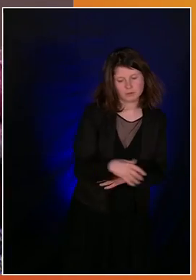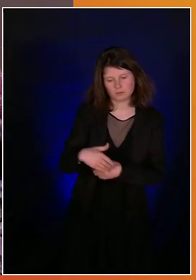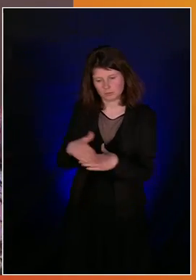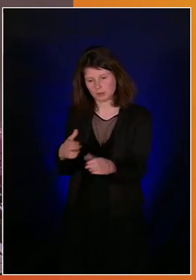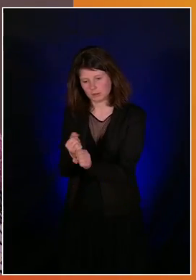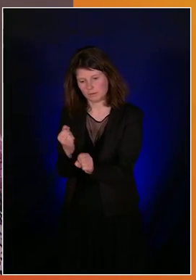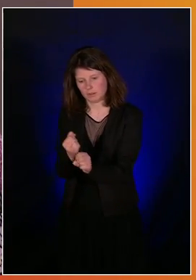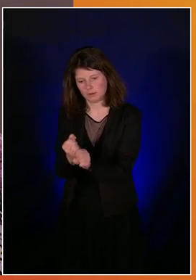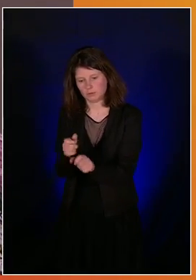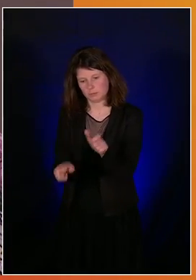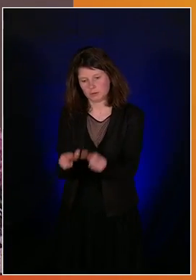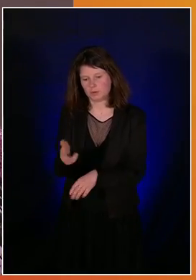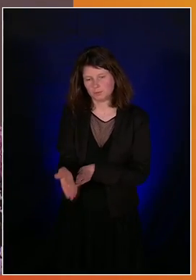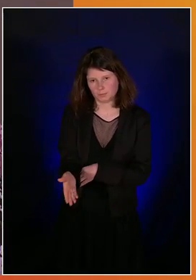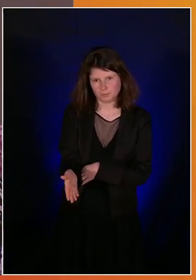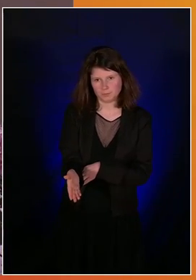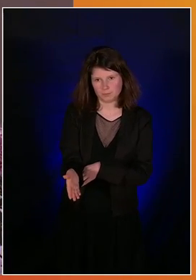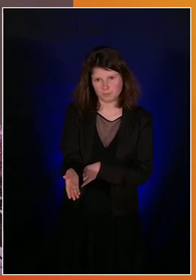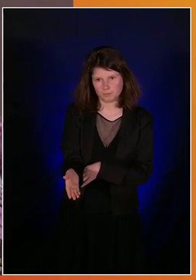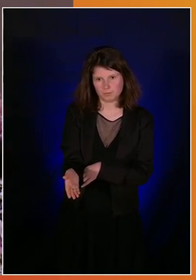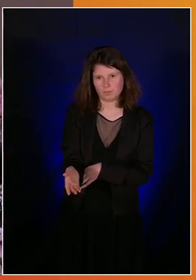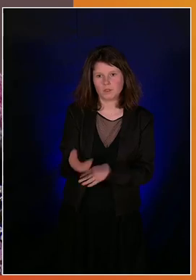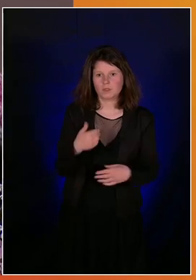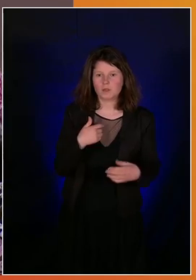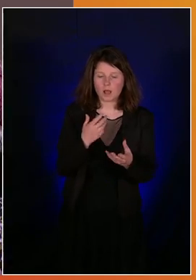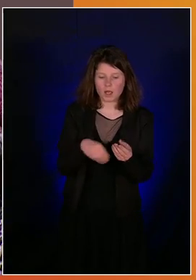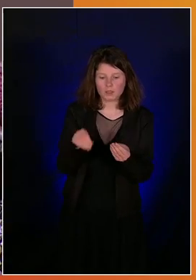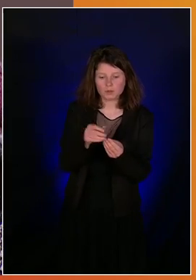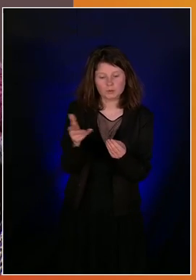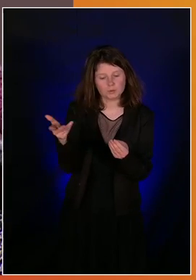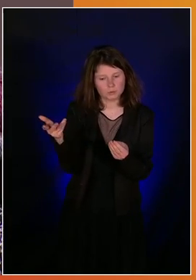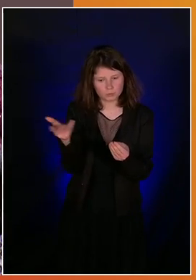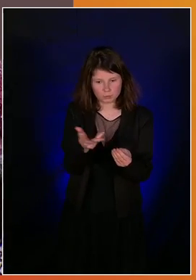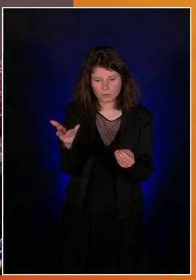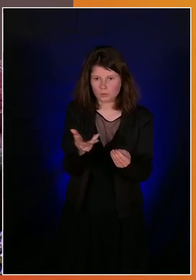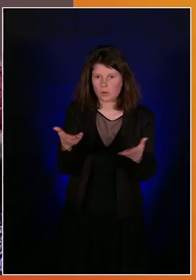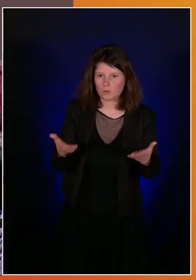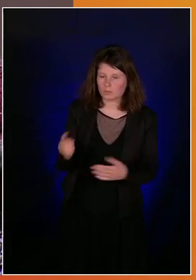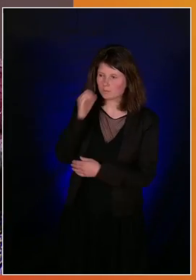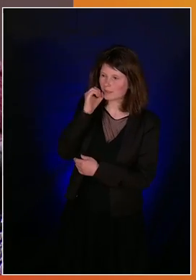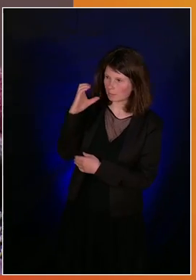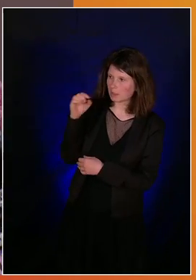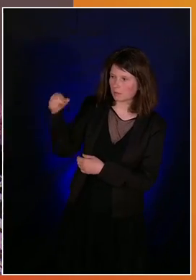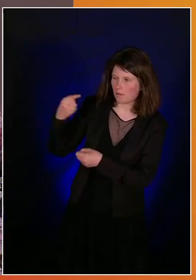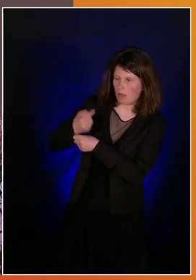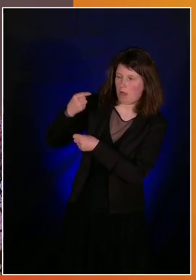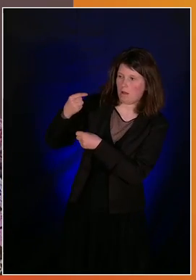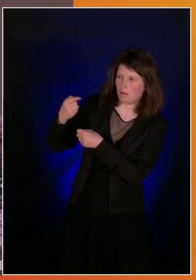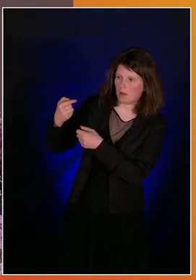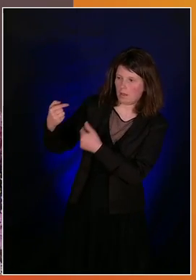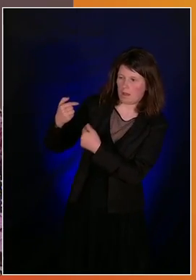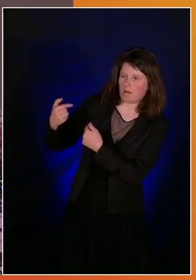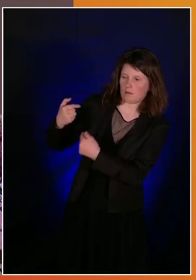travailleurs à cela s'ajoute pour répondre aux attaques actuelles des capitalistes depuis ces dernières années